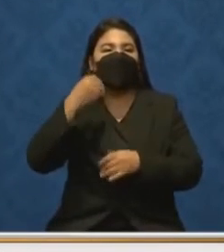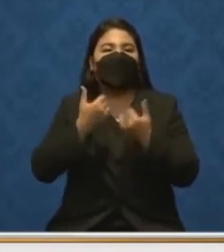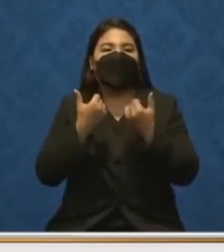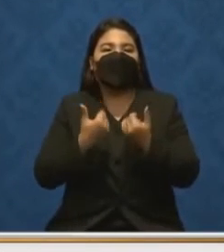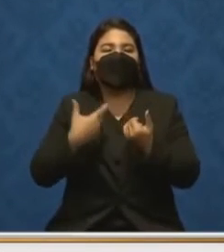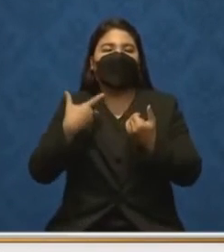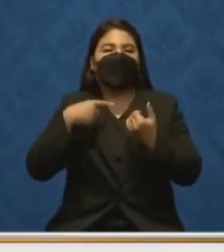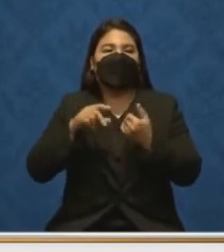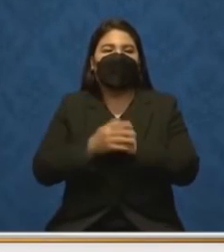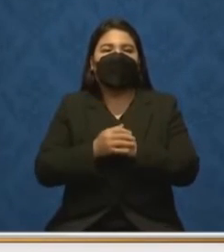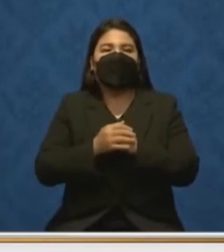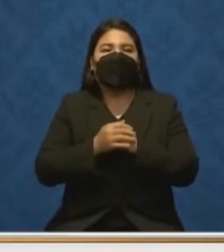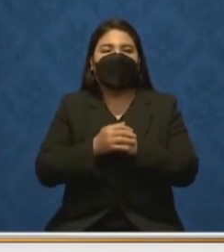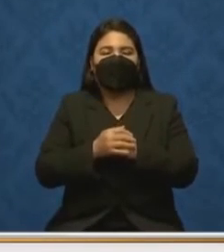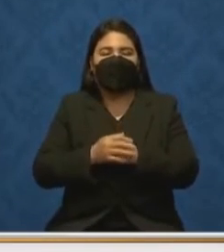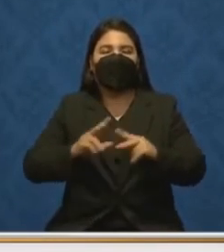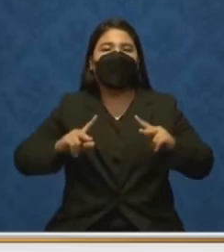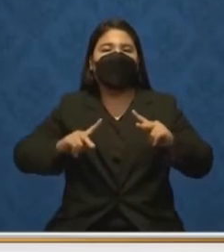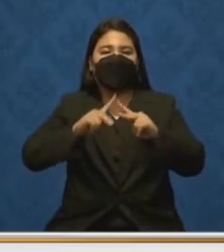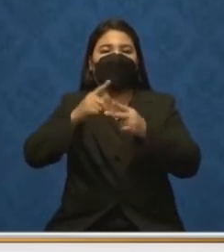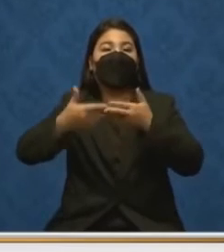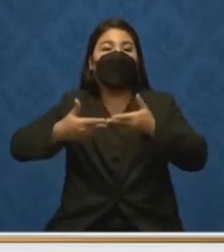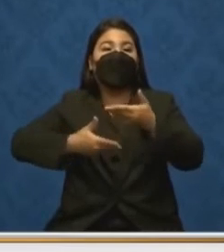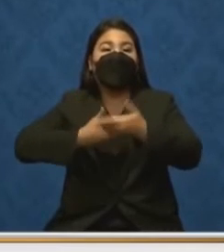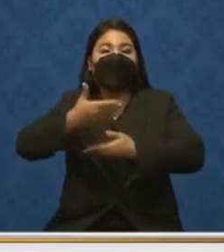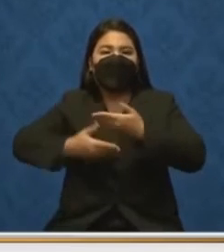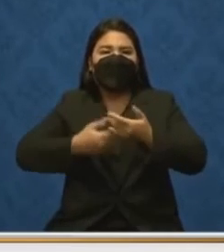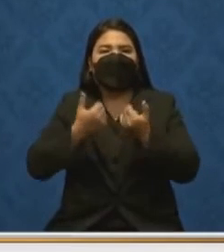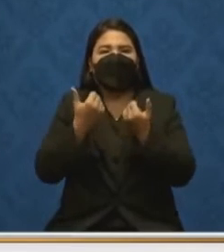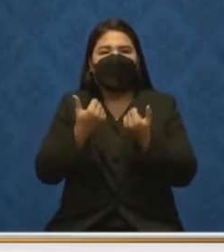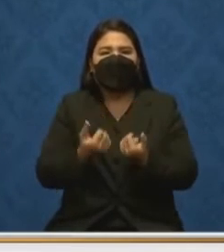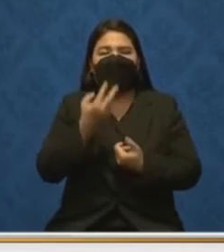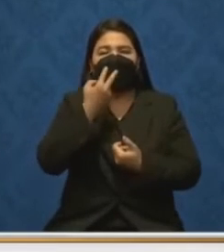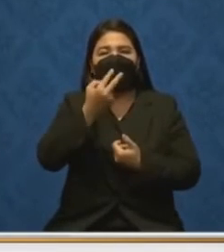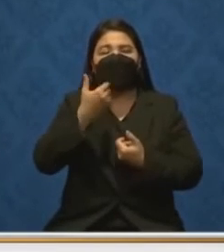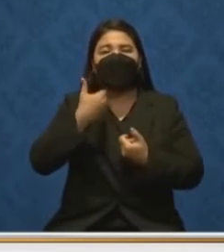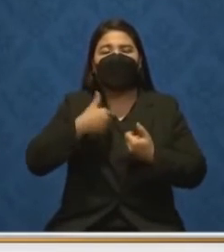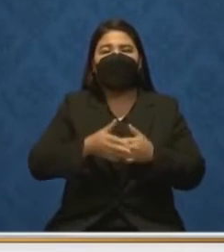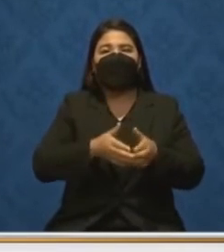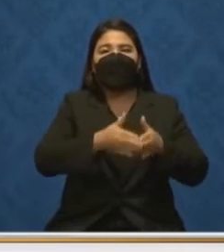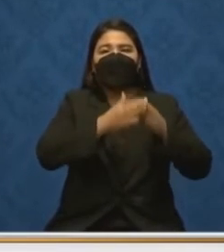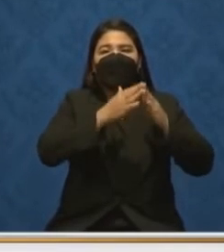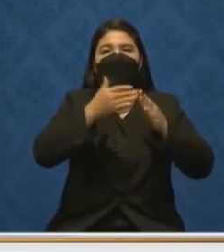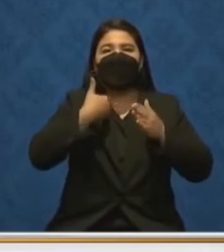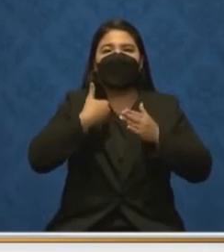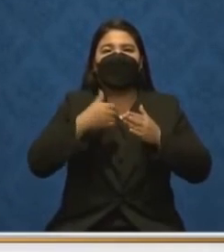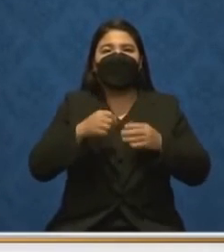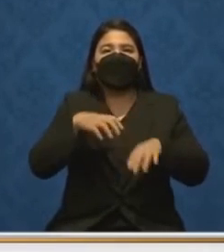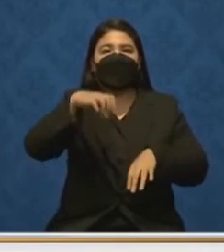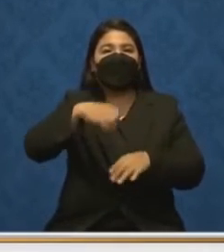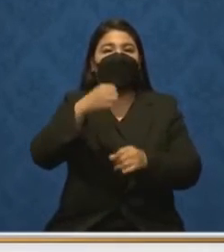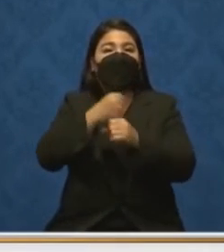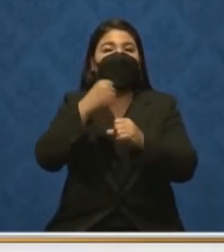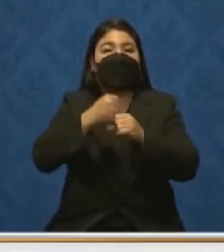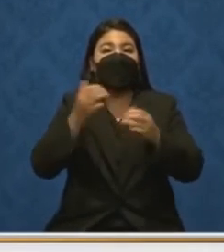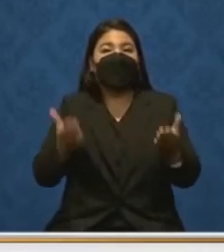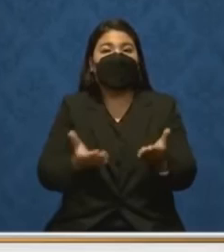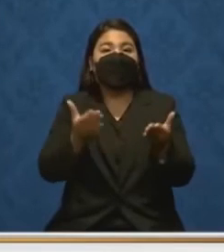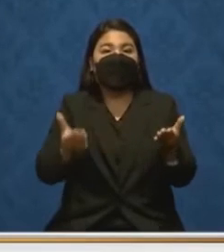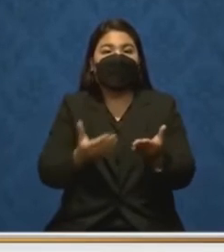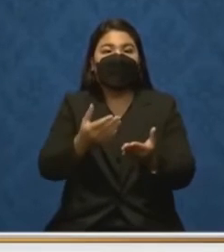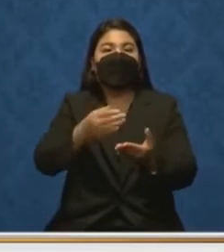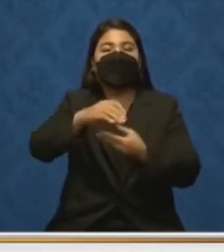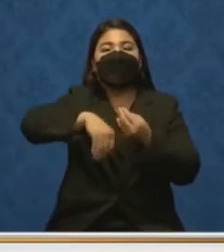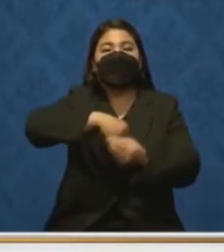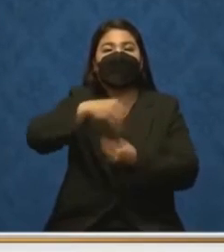ัของกระสูงผานิภาพรวมก็คือขนาดนี้ได้มีการตั้งสำนักงานทรงเสร็กิสร้างสันซึ่มี Soft Power เป็